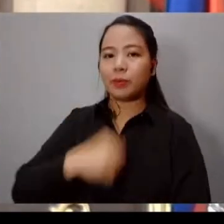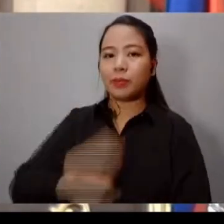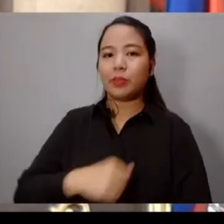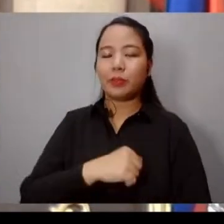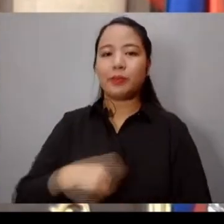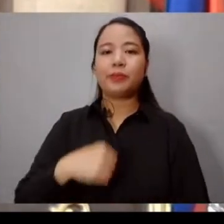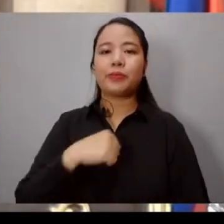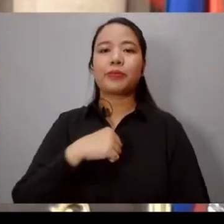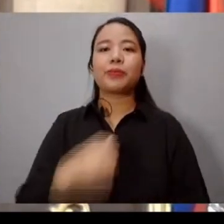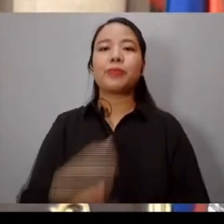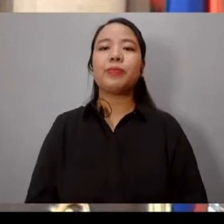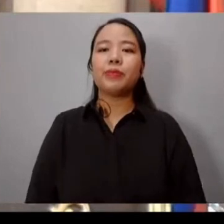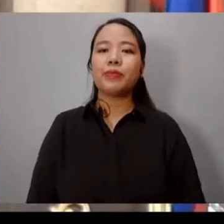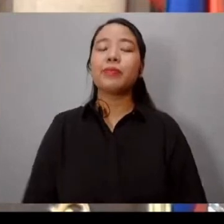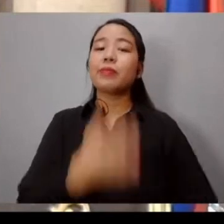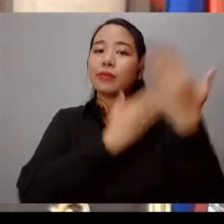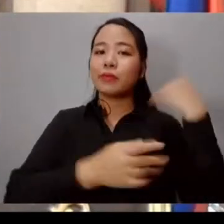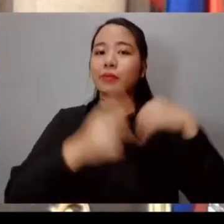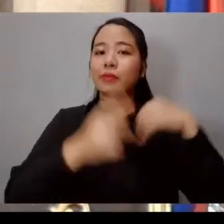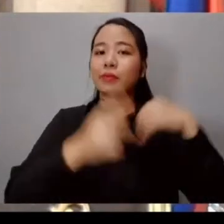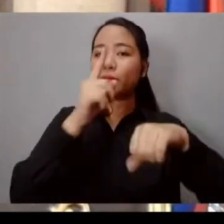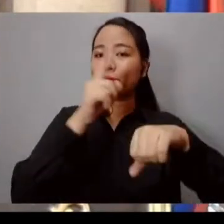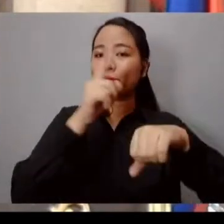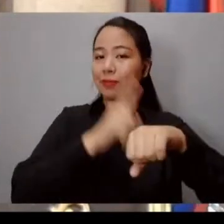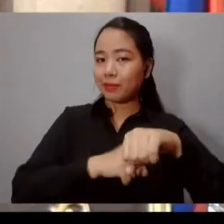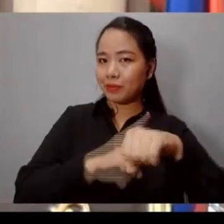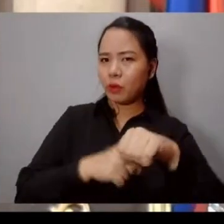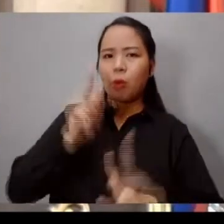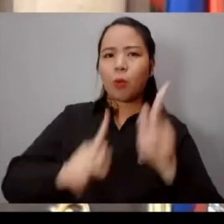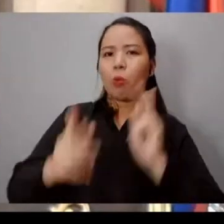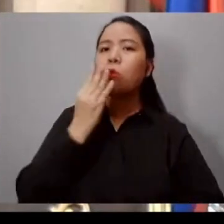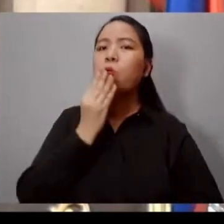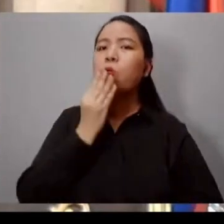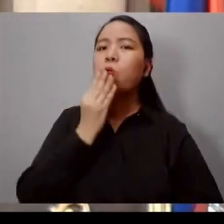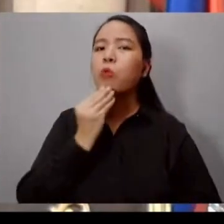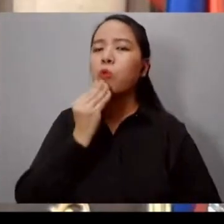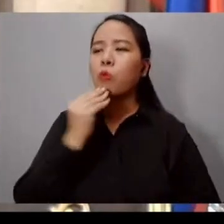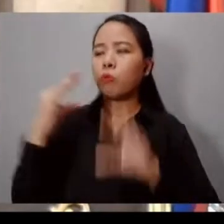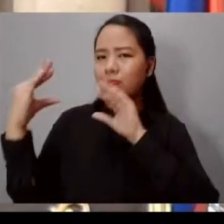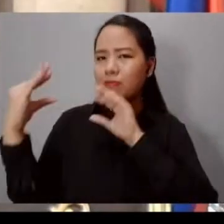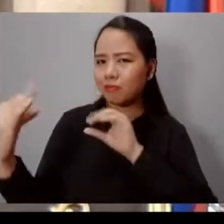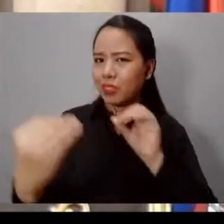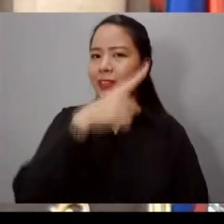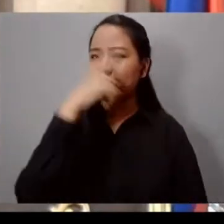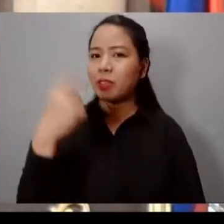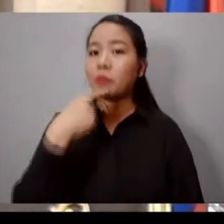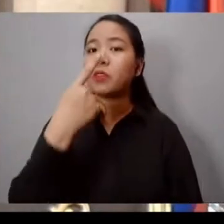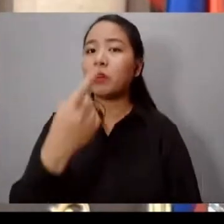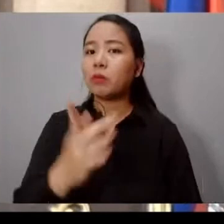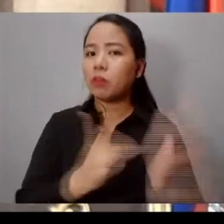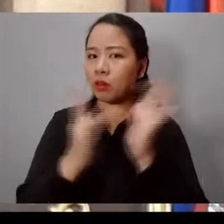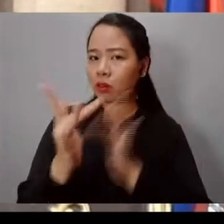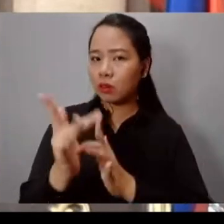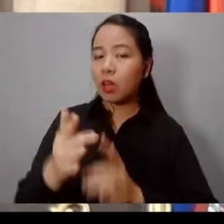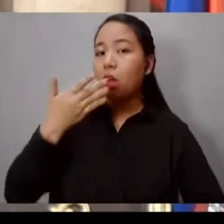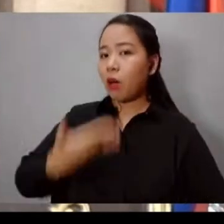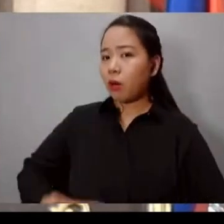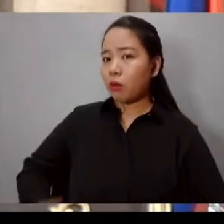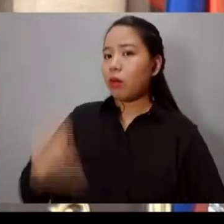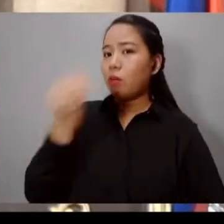Nung panahon yon, nagbulong-bulungan ang mga Hudyo dahil sa sinabi ni Jesus, "Ako ang pagkaing bumaba mula sa